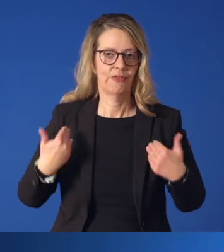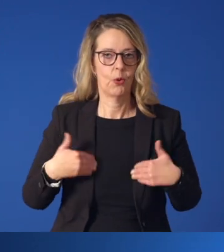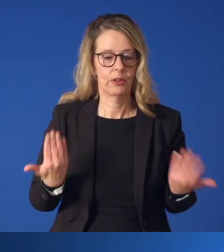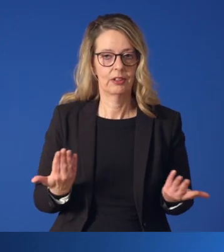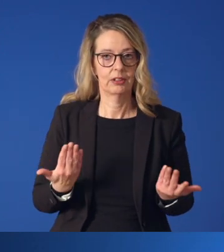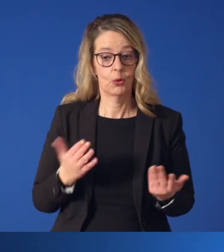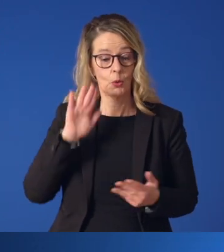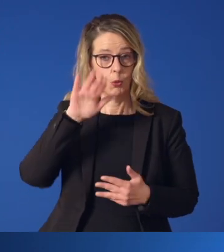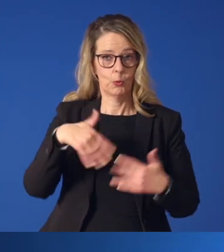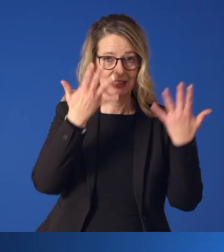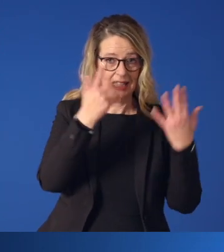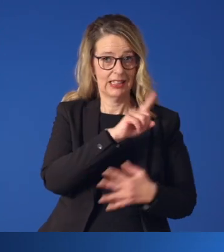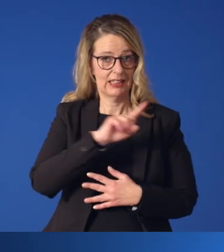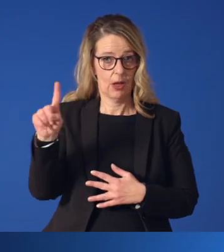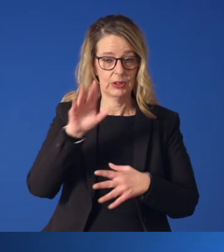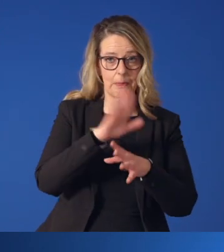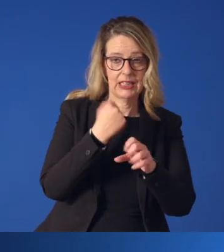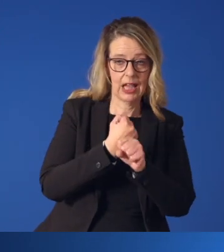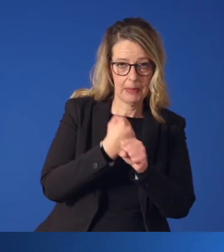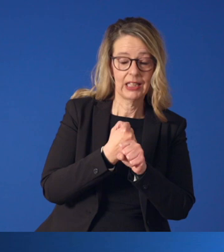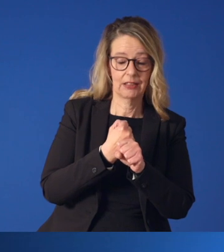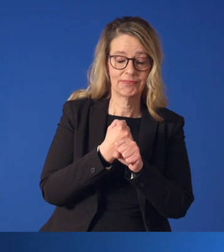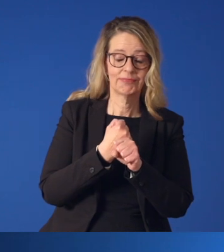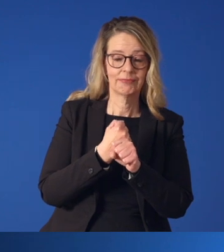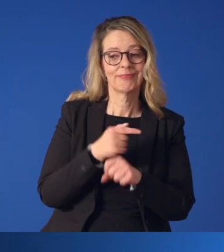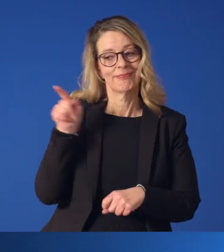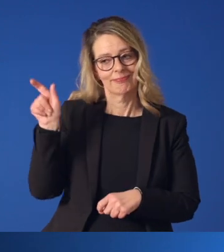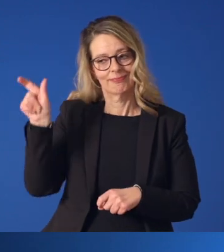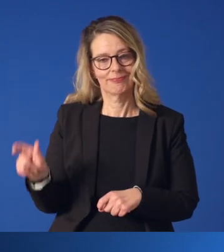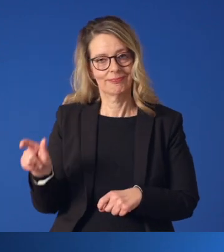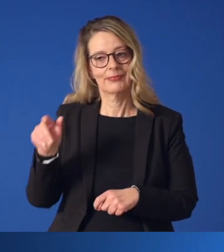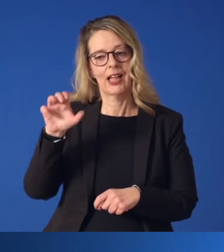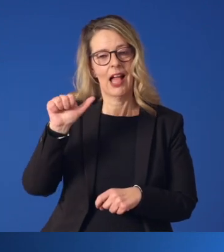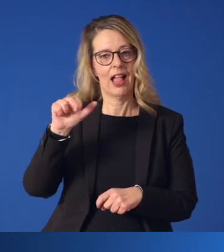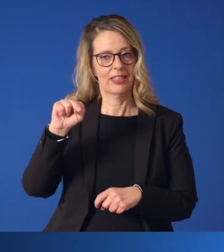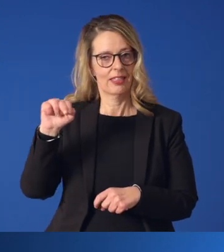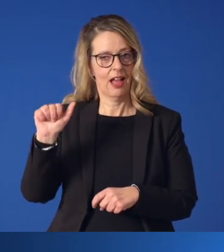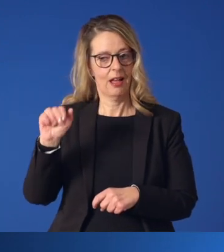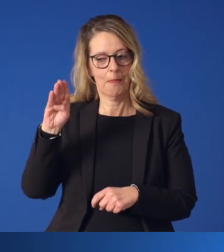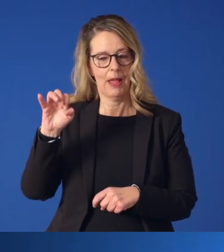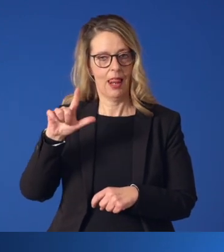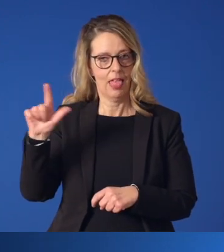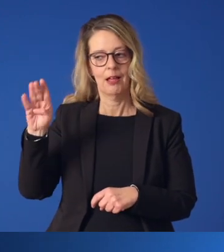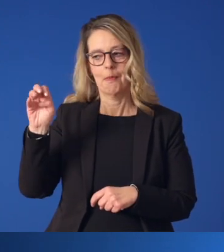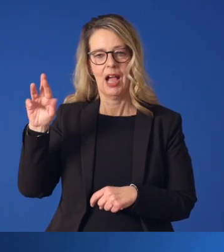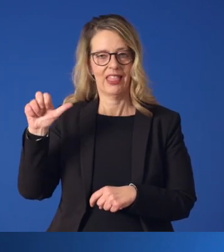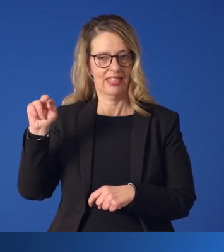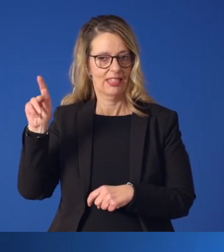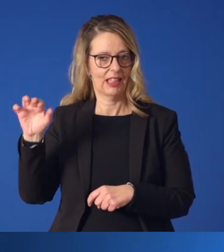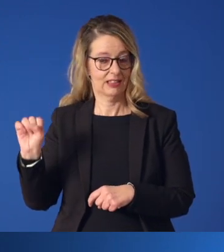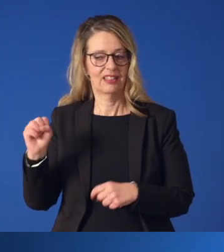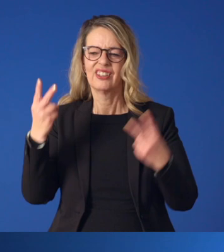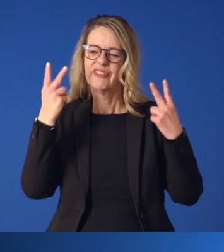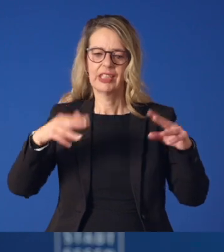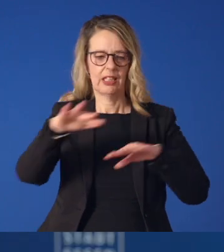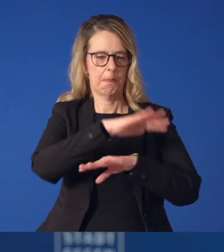Mit mehr als 10.000 Mitarbeiterinnen und Mitarbeitern verantwortet Annabelle Brandes zukünftig einen ganz wichtigen Bereich in unserer